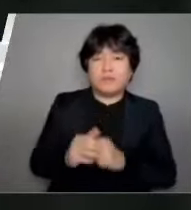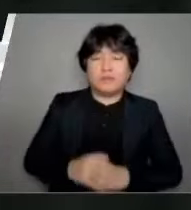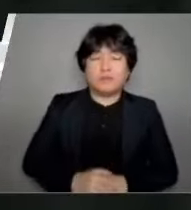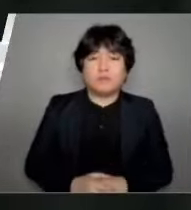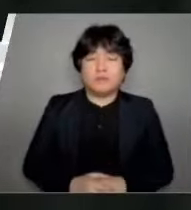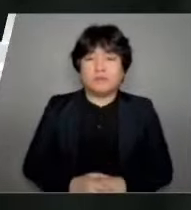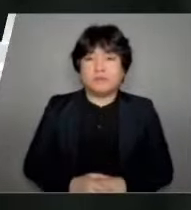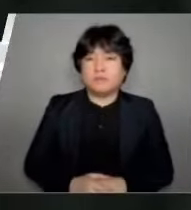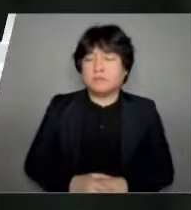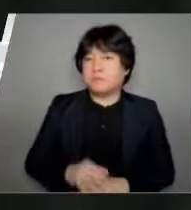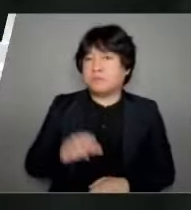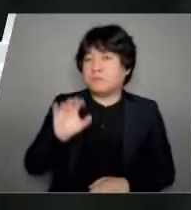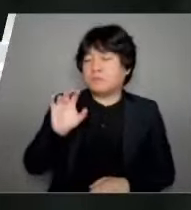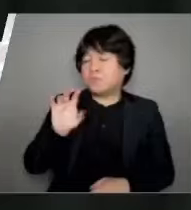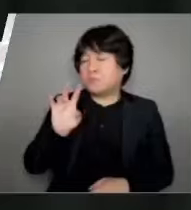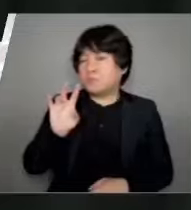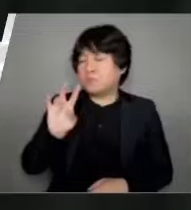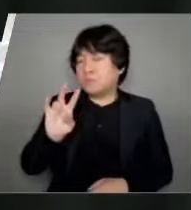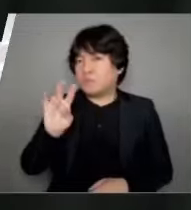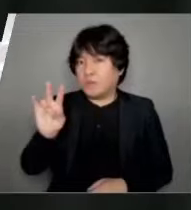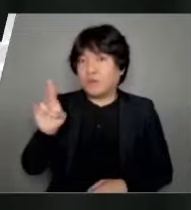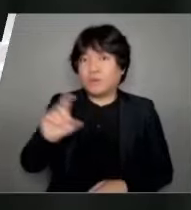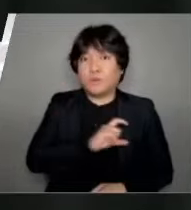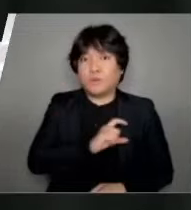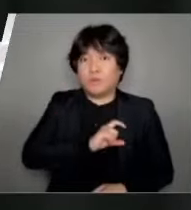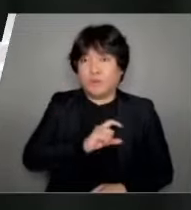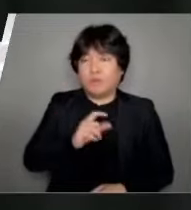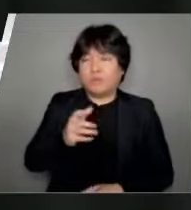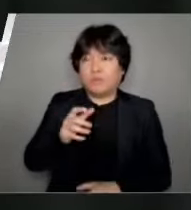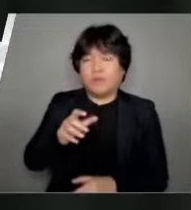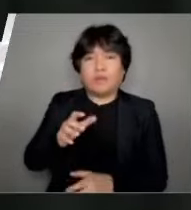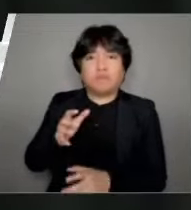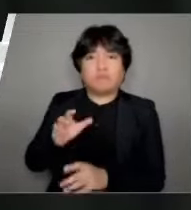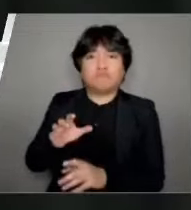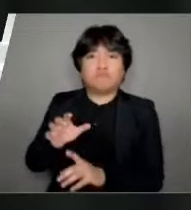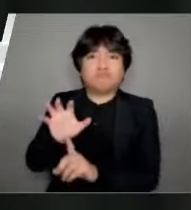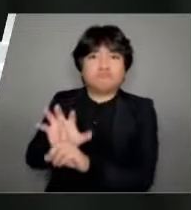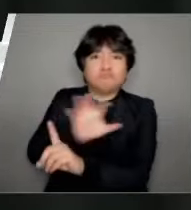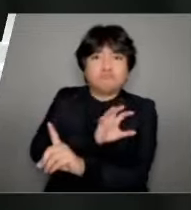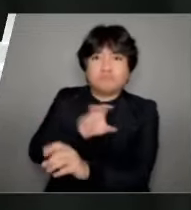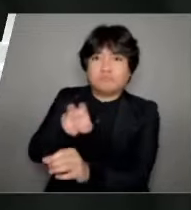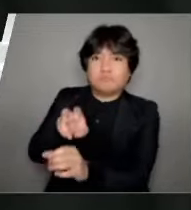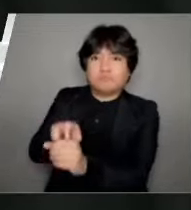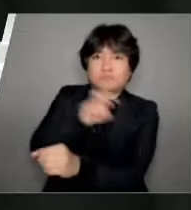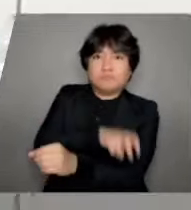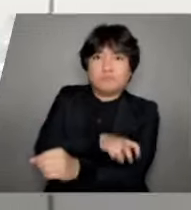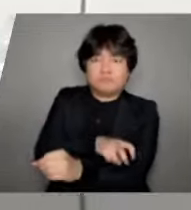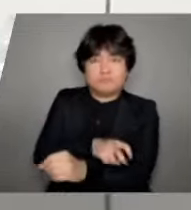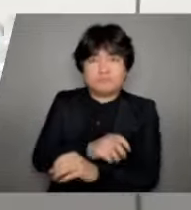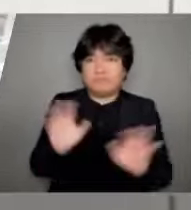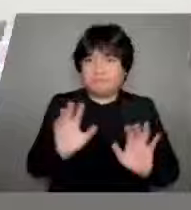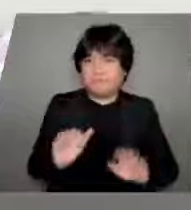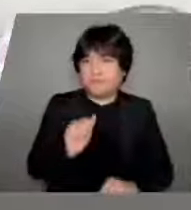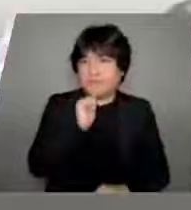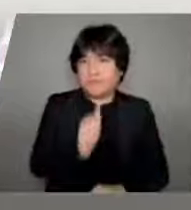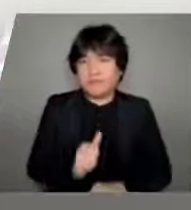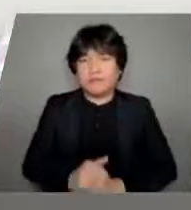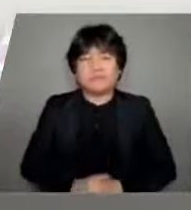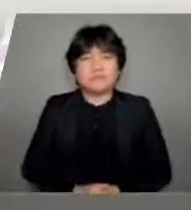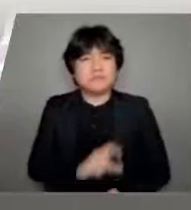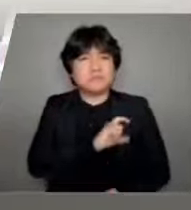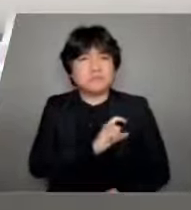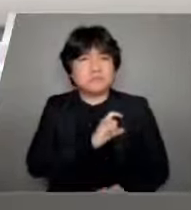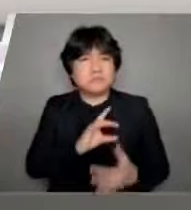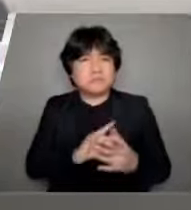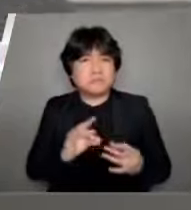detail. Iginit din ng PNP na ang pagbawi ay hakbang para dagdagan ng police presence sa Metro Manila. Ginawa rin daw ito sa iba pang